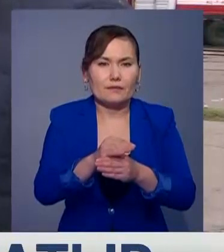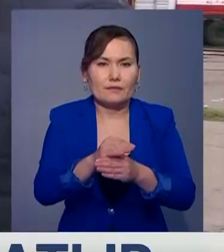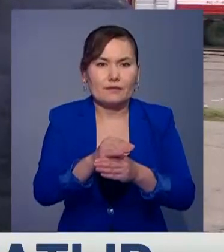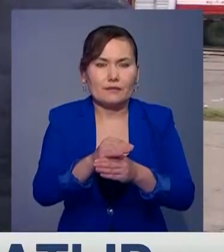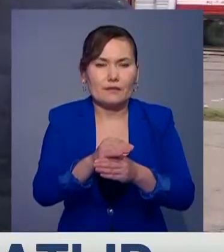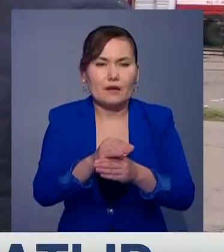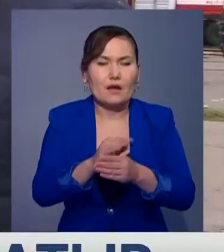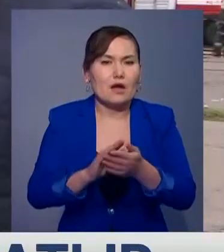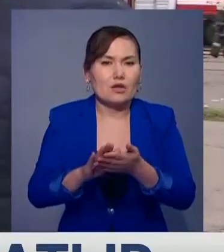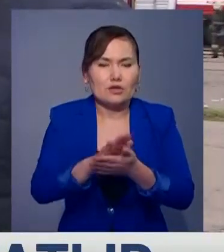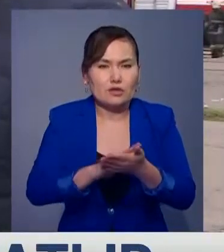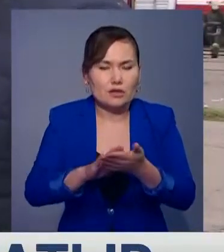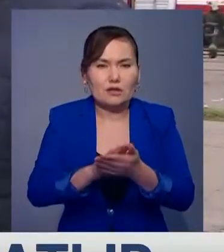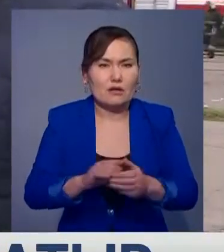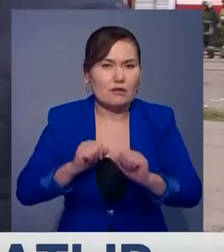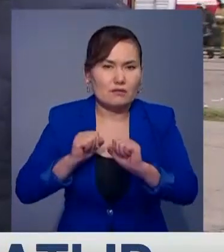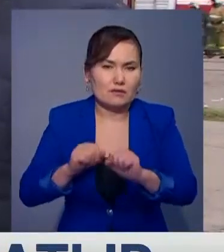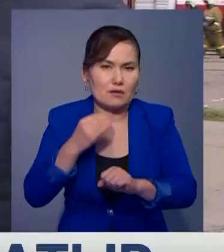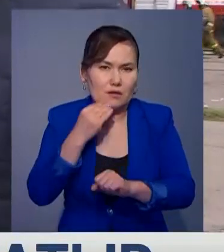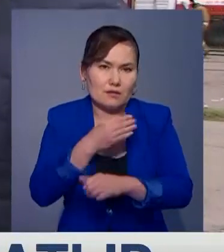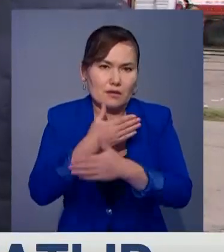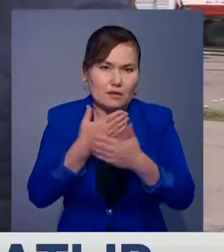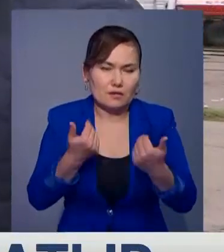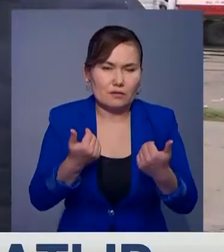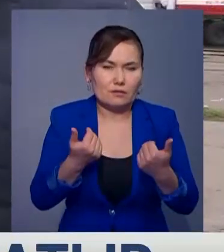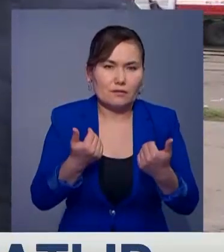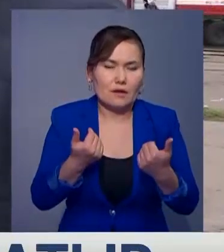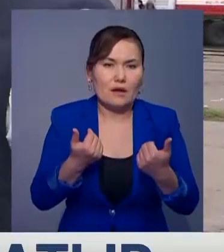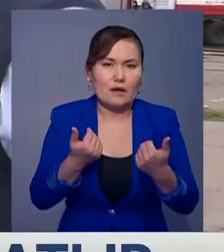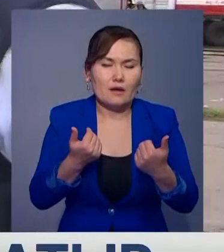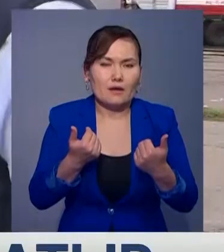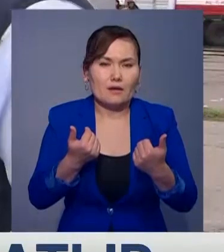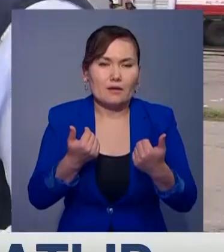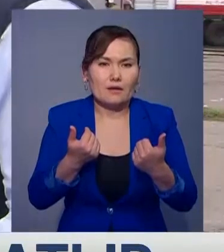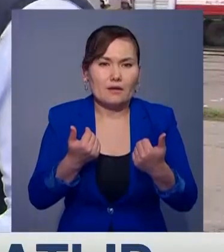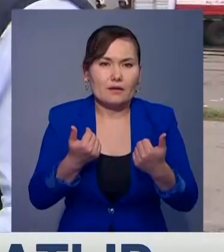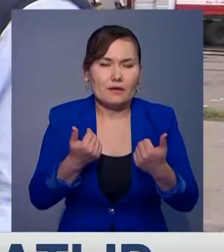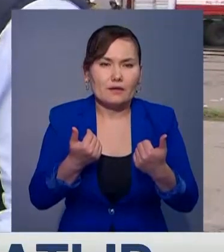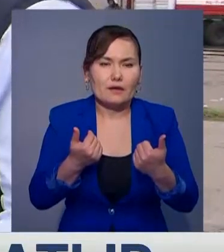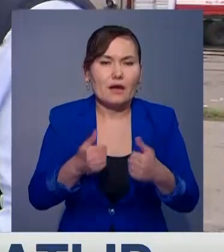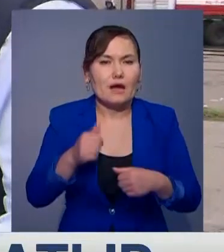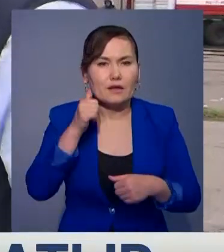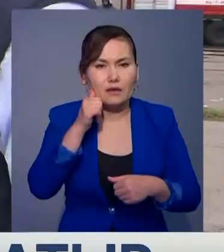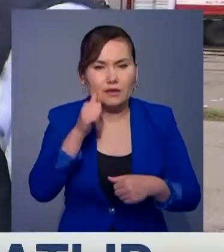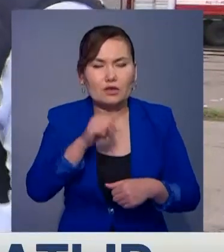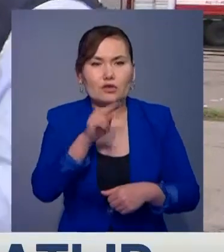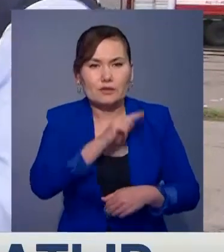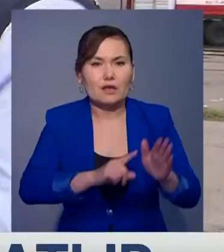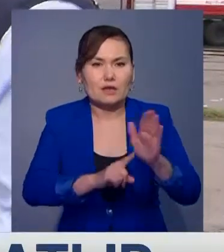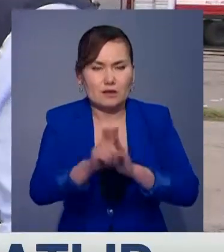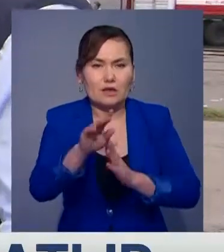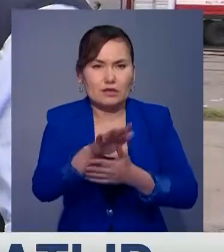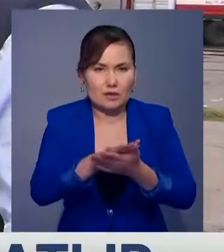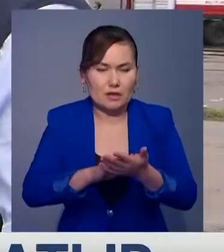бір ешқандай керемет сақтандыру деген ойда жоқ. Дегенмен өздеріңіз осы ертеңде жұмыстарыңызды жалғастыра бересіздер ғой